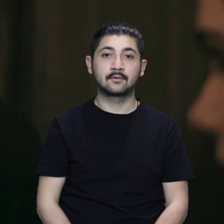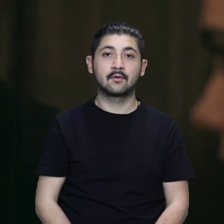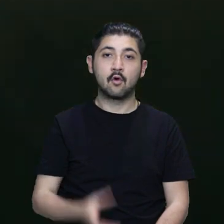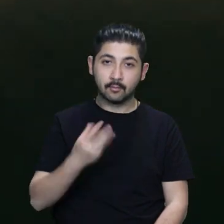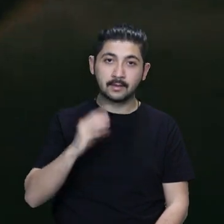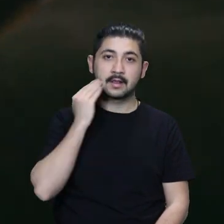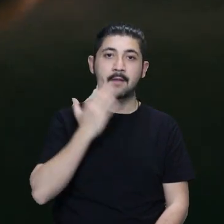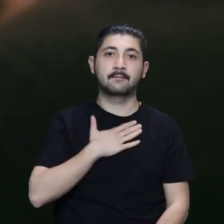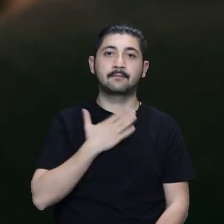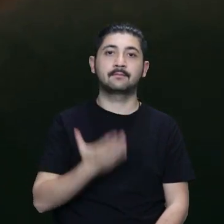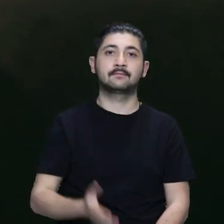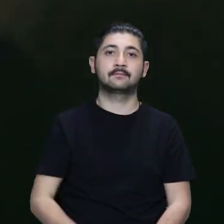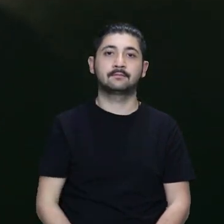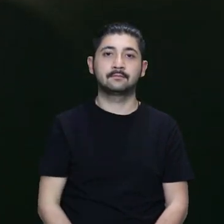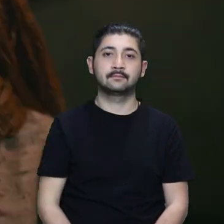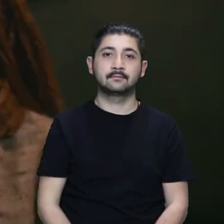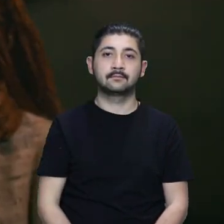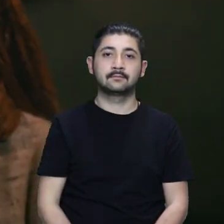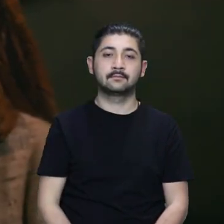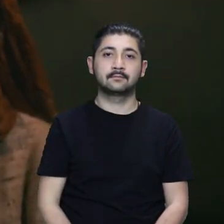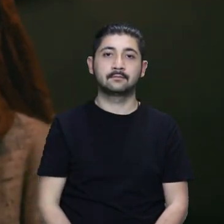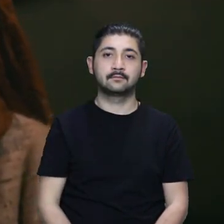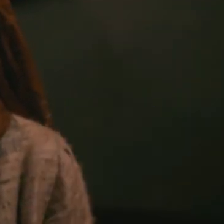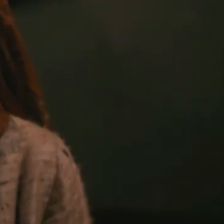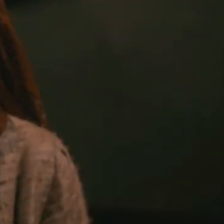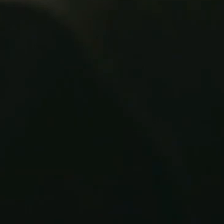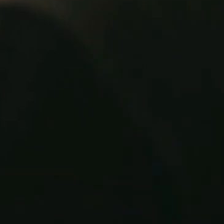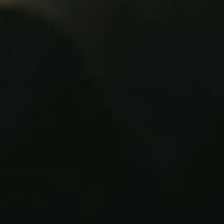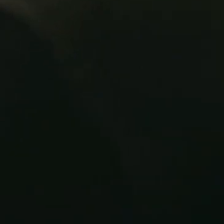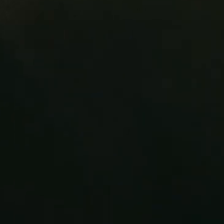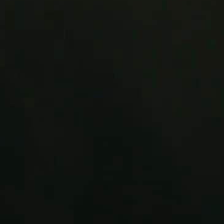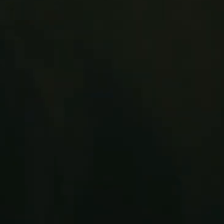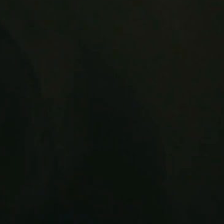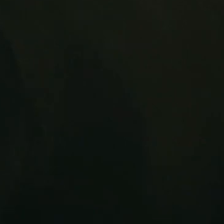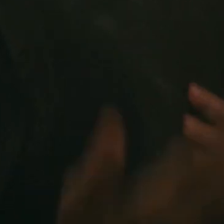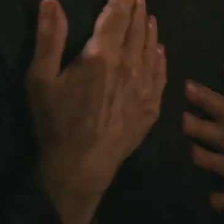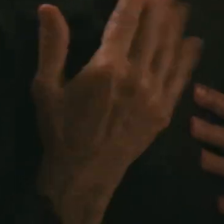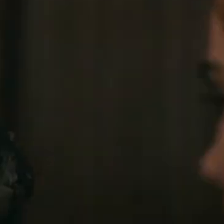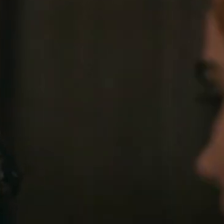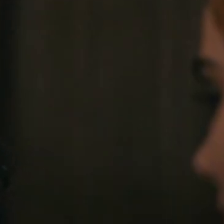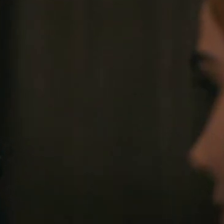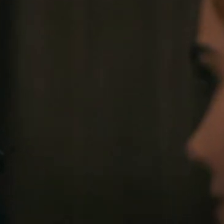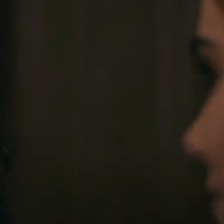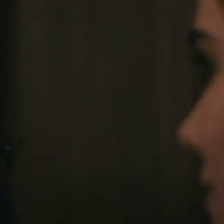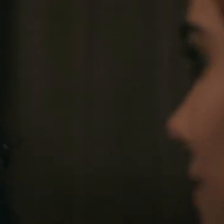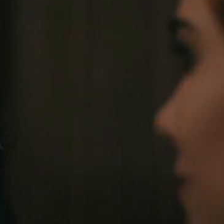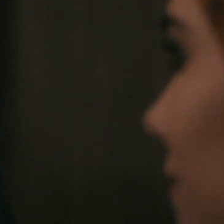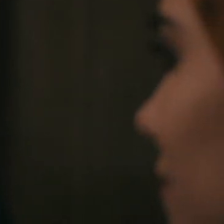Olmaz mı ninem? Mehmet gülümseyerek elini öptü. Efsa da sokulup kucakladı.